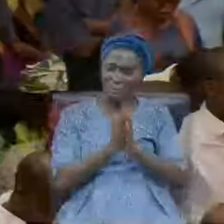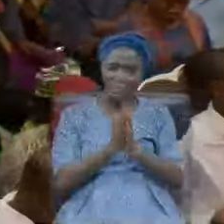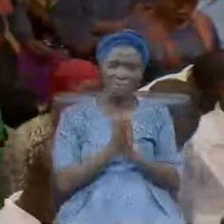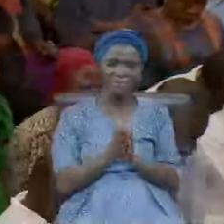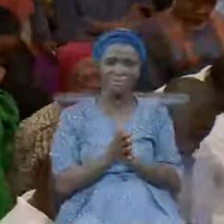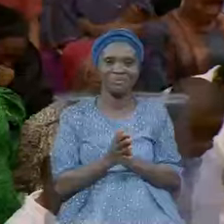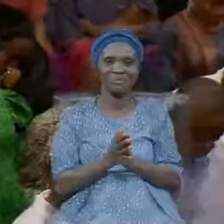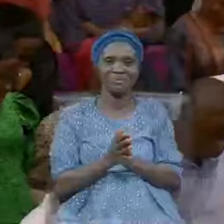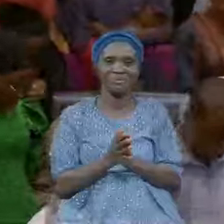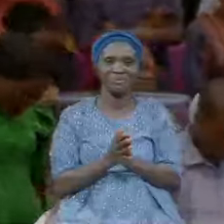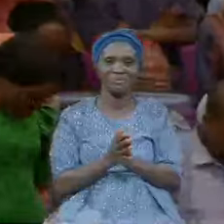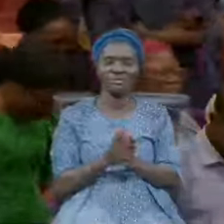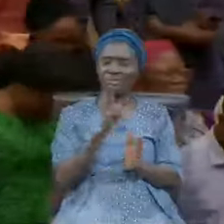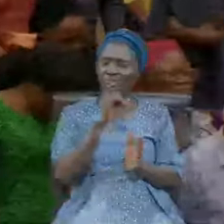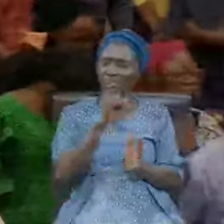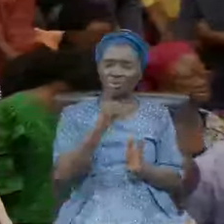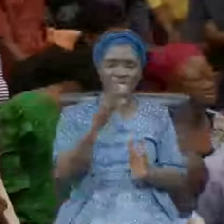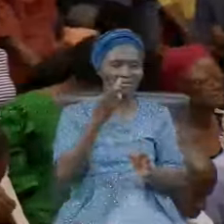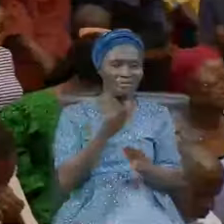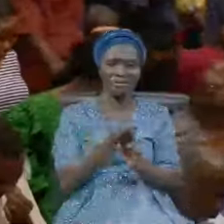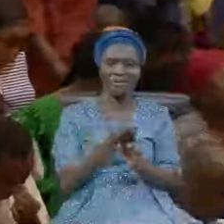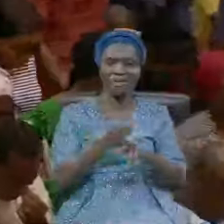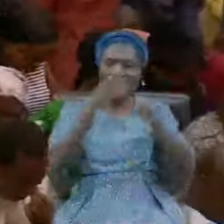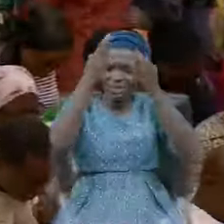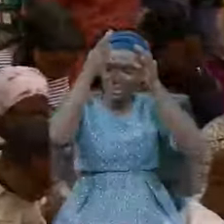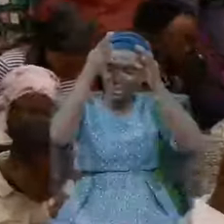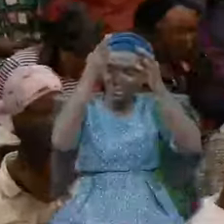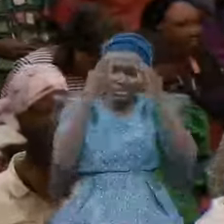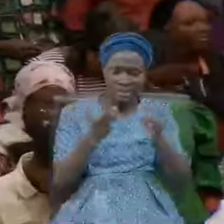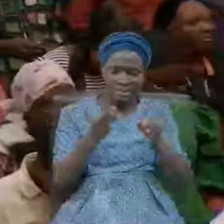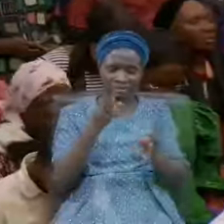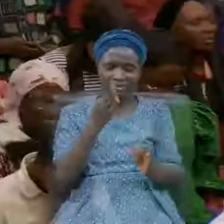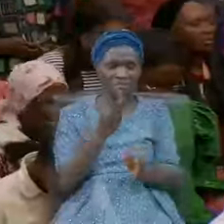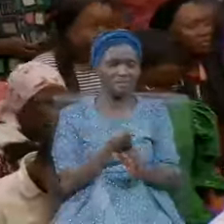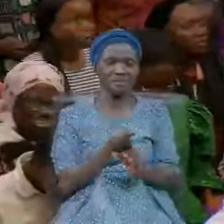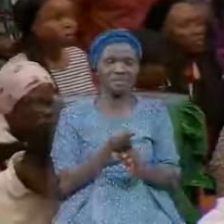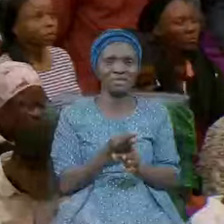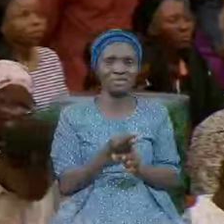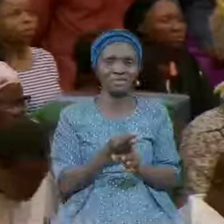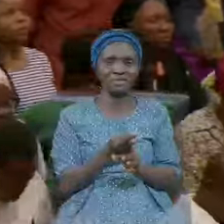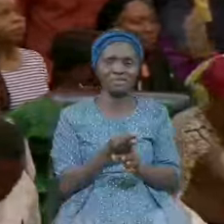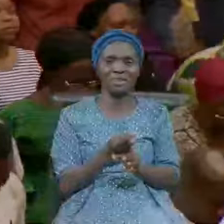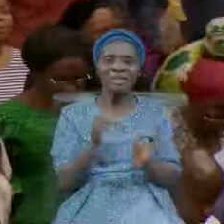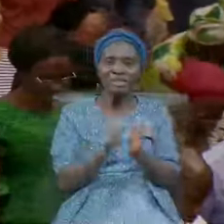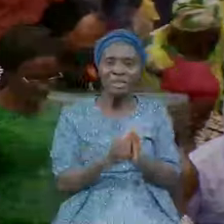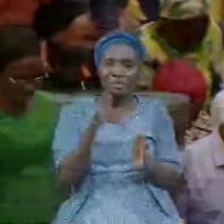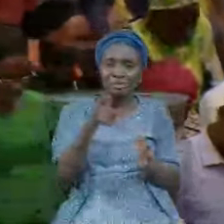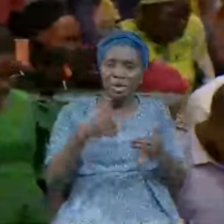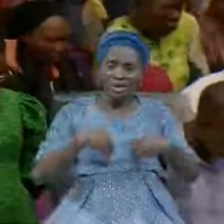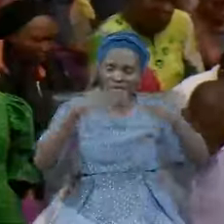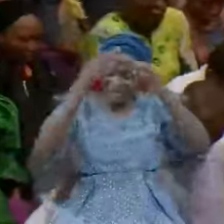La foi précise. La foi précise. j'ai décidé